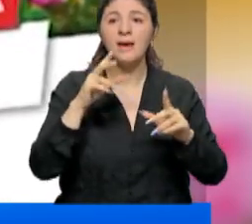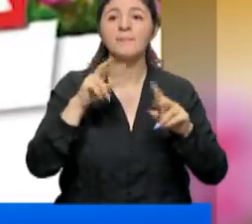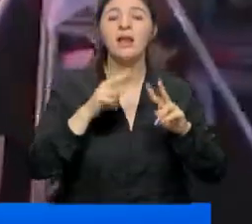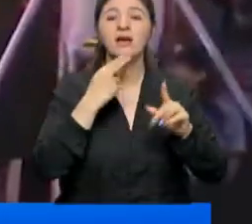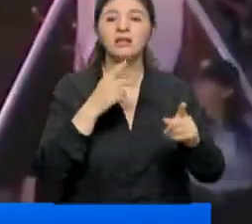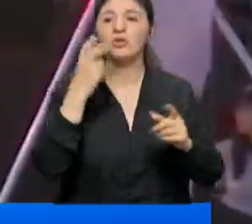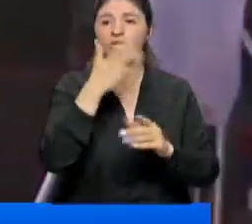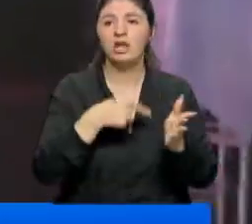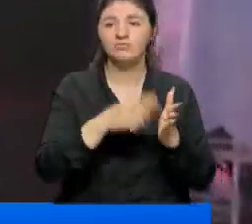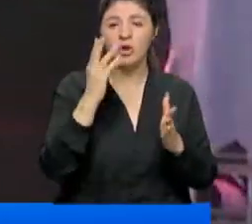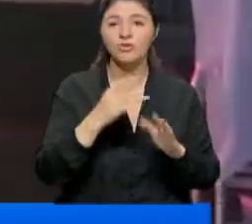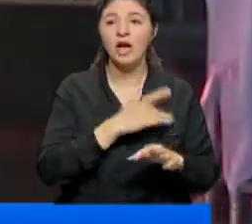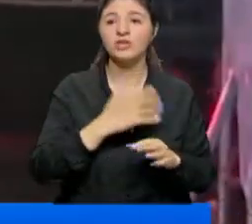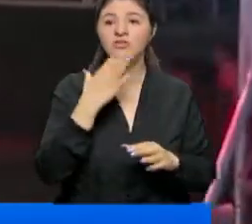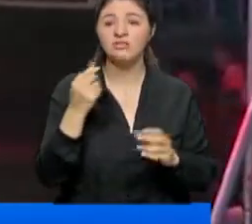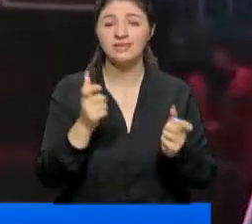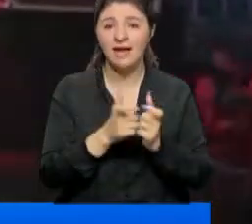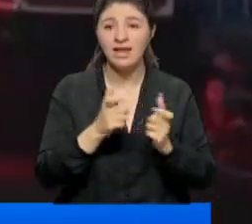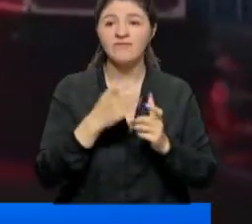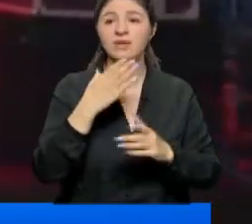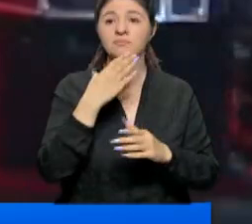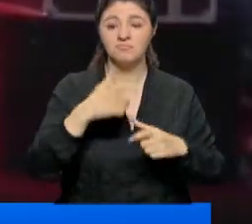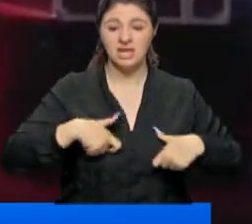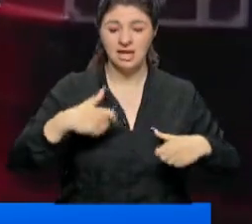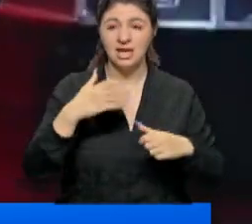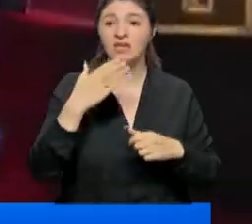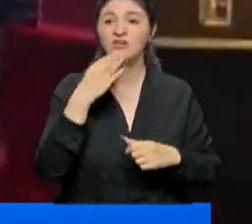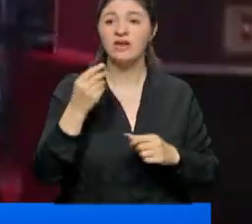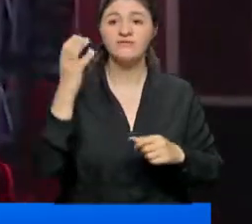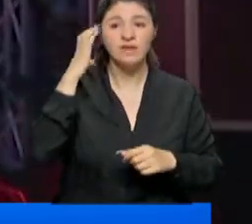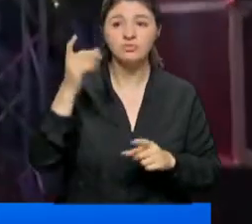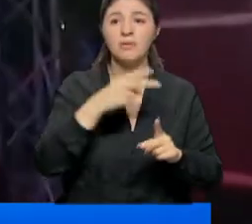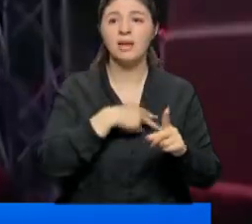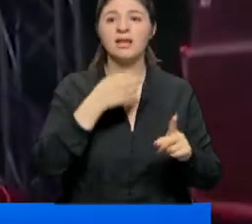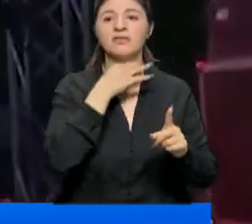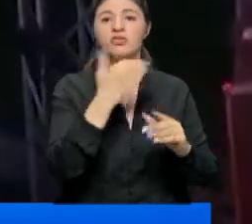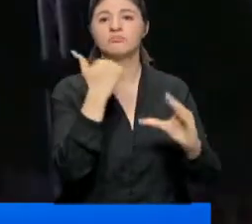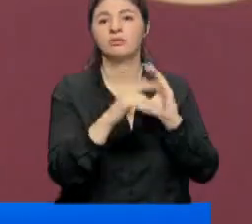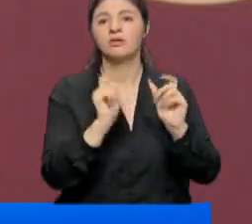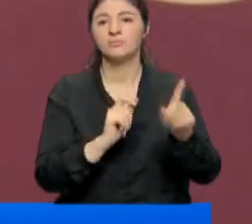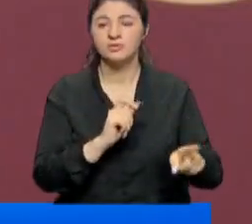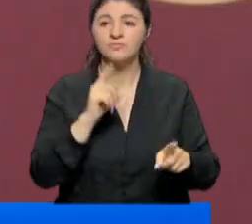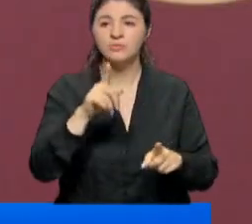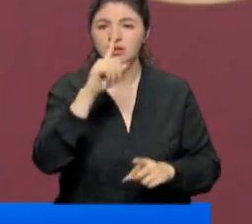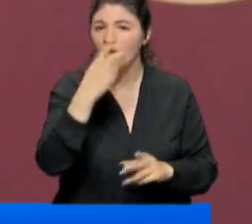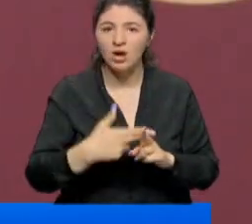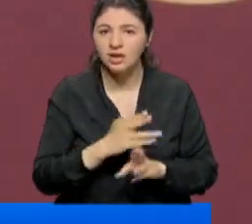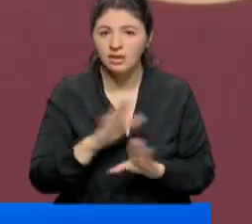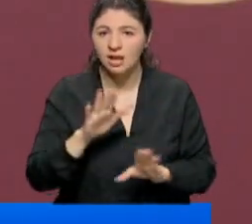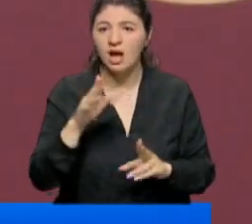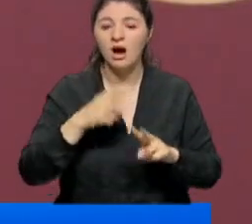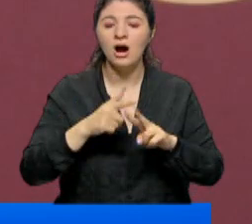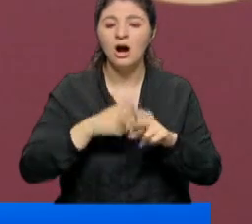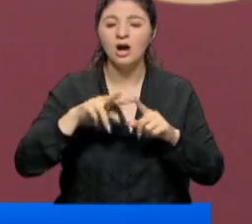Melek mosso konser iptal oldu Anadolu Gençlik Derneği ve milli Gençlik Vakfı Bu kez belediyeye teşekkür mesajı yayınladı bu tek örnek değil